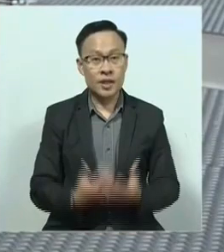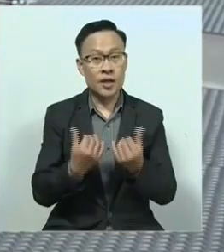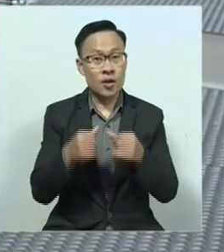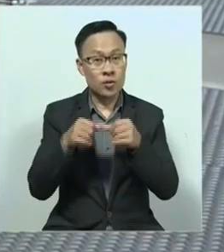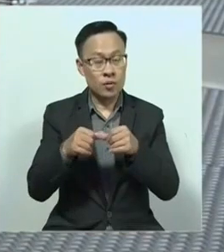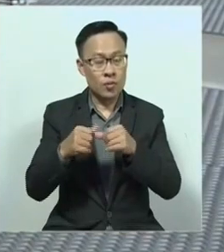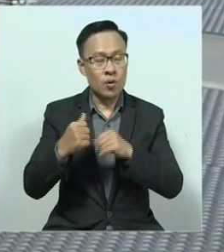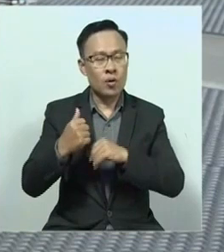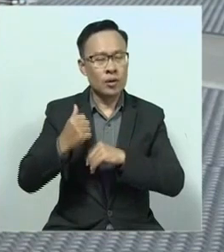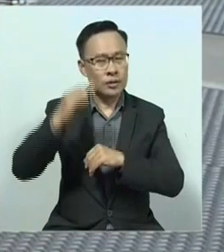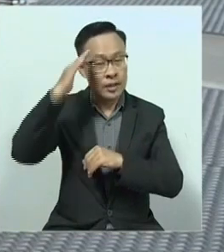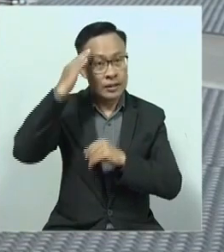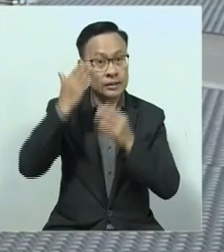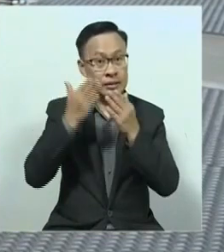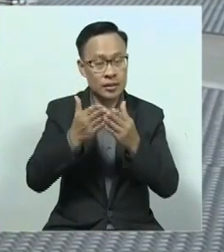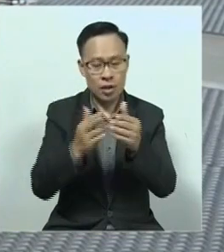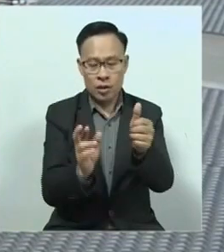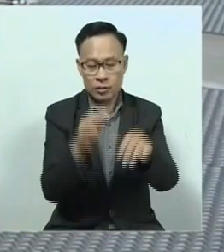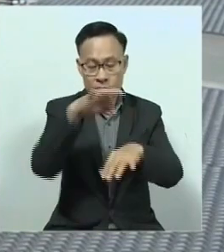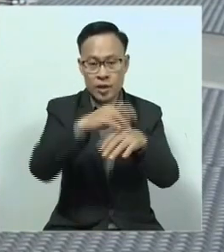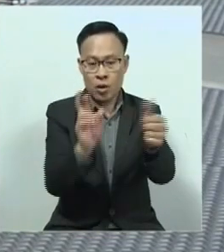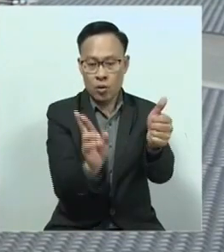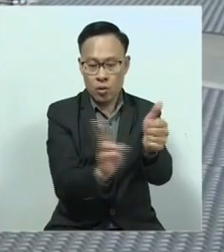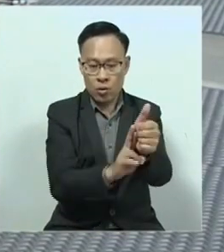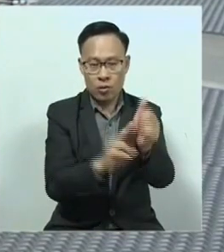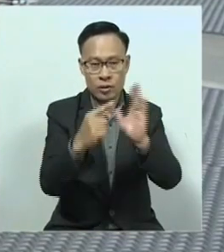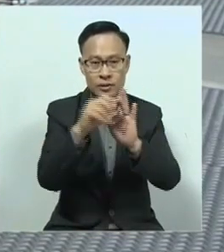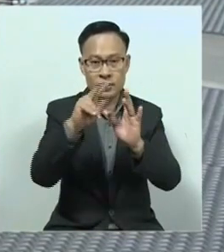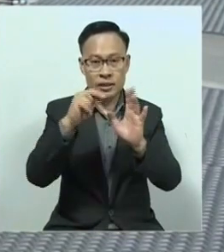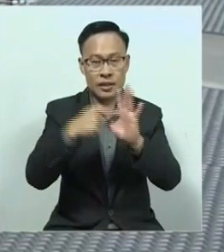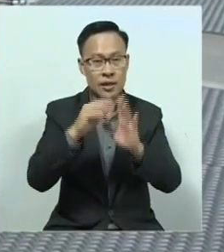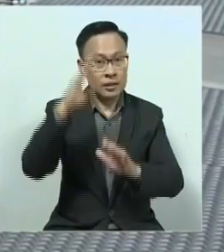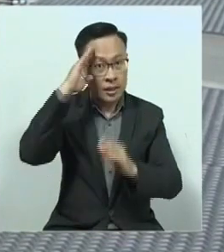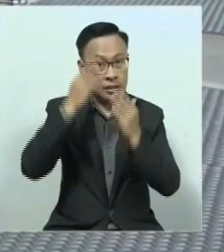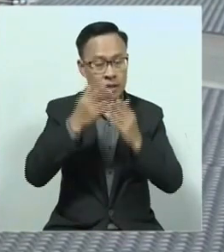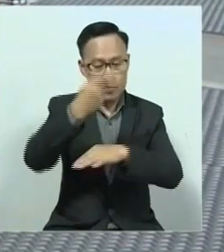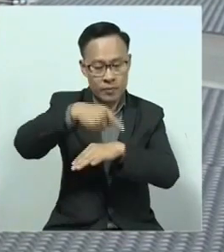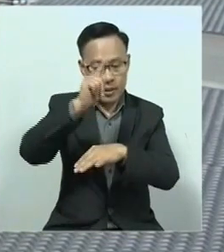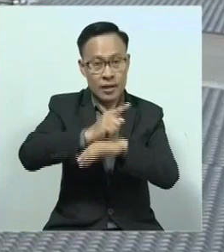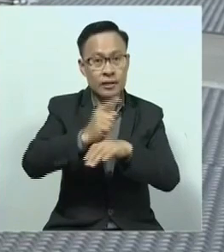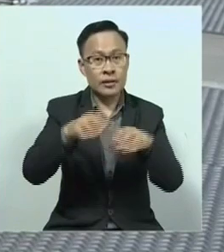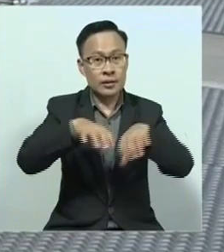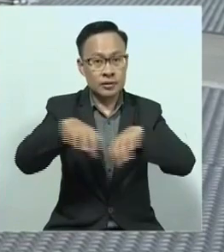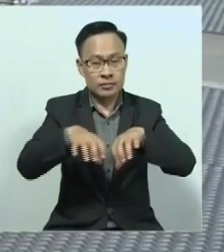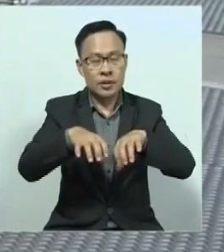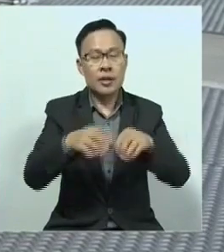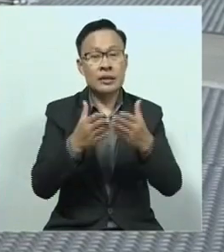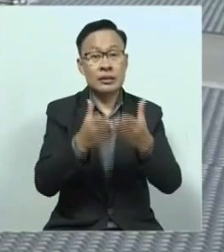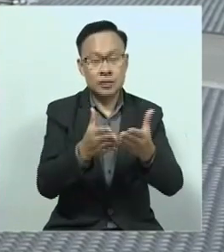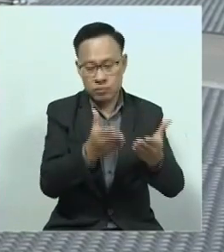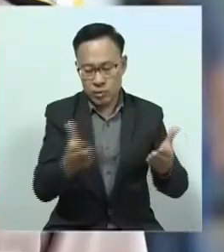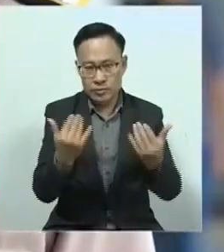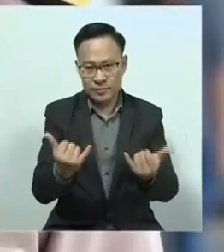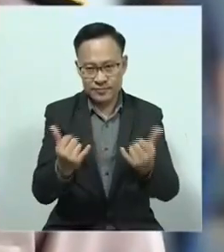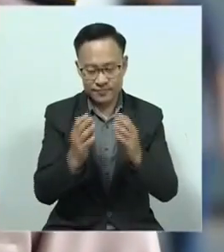ท่านพลเรือโทจงกลมีสวัสดิ์รองเสนาธิการทหารเรือนะคะและท่านเป็นประธานคณะกรรมการจัดเตรียมความพร้อมขบวนเรือพระราชพิธีค่ะ